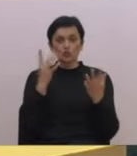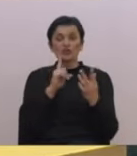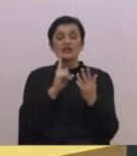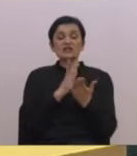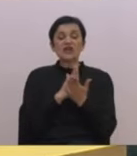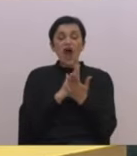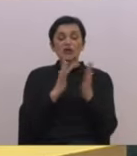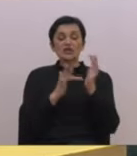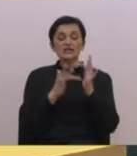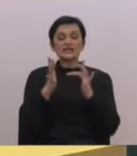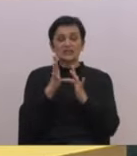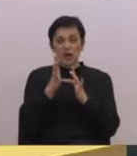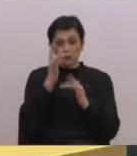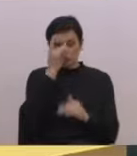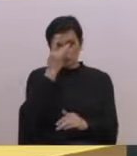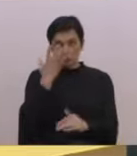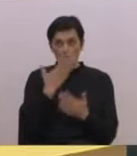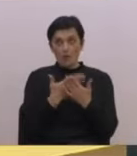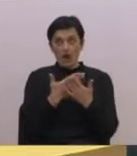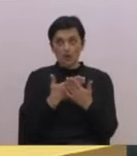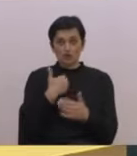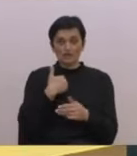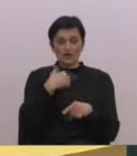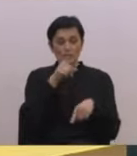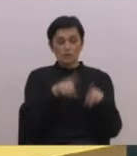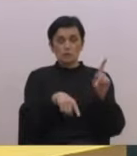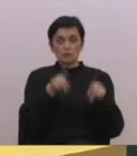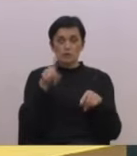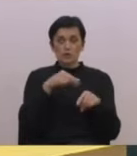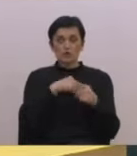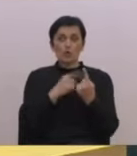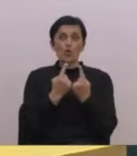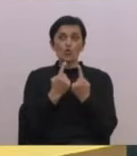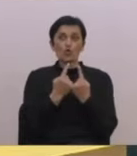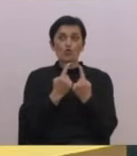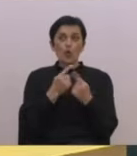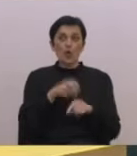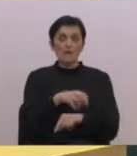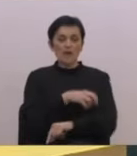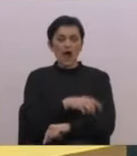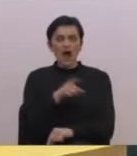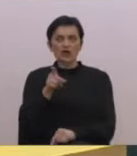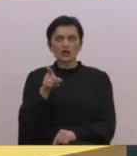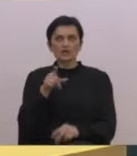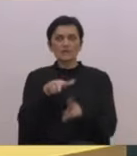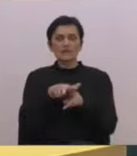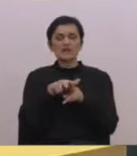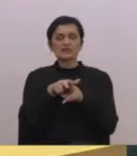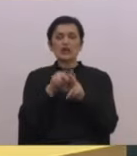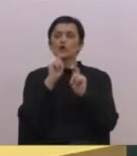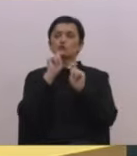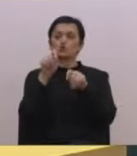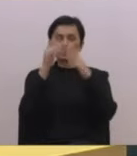ქრისტიანული კულტურა? თქვენ ხო, აი მაგალითად ჩვენი ზოგიერთი კოლეგის პარტიები ცხენს ჩუქნიან